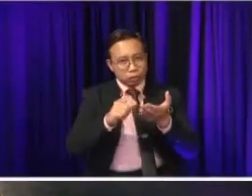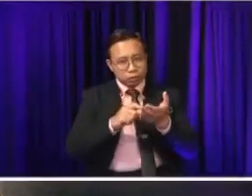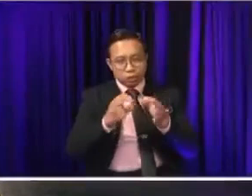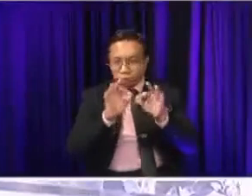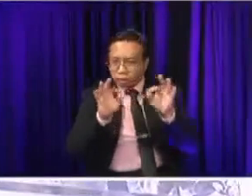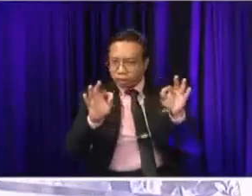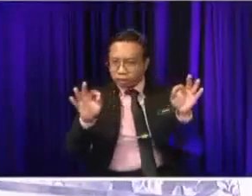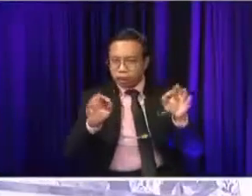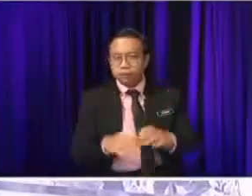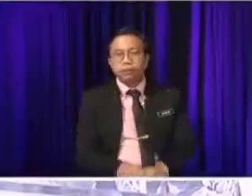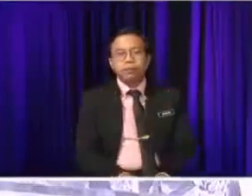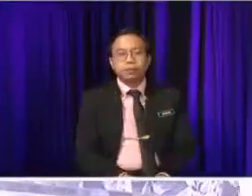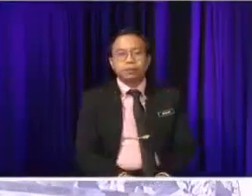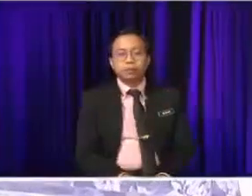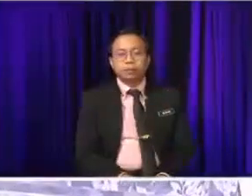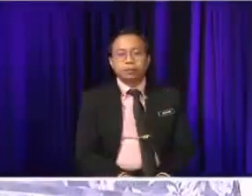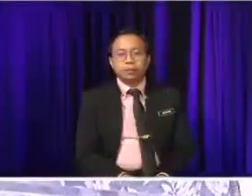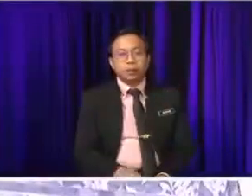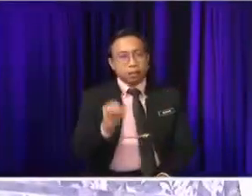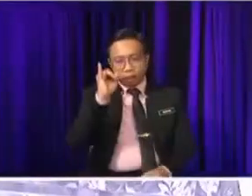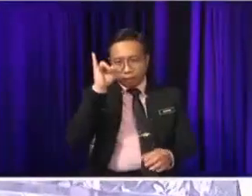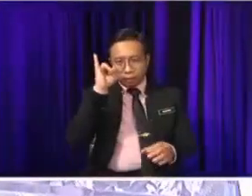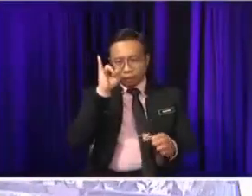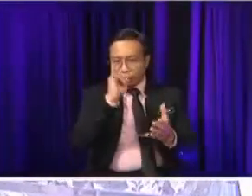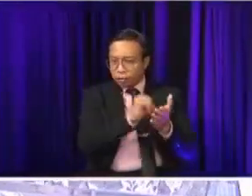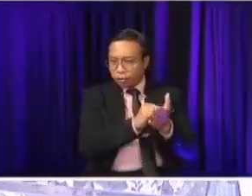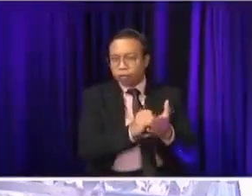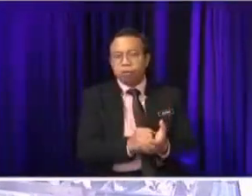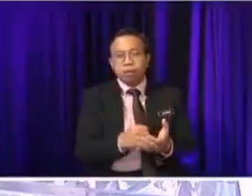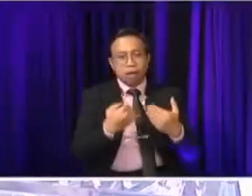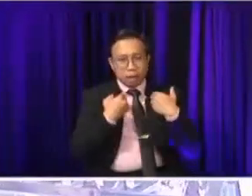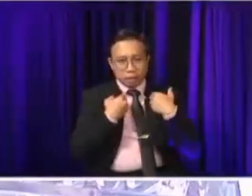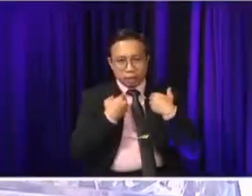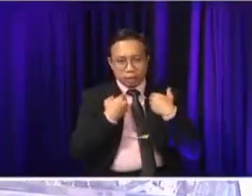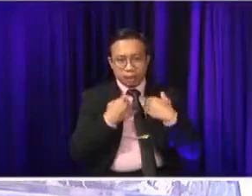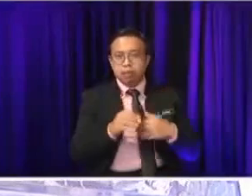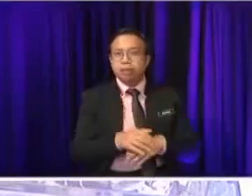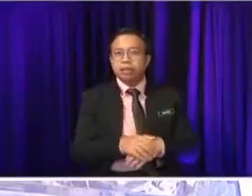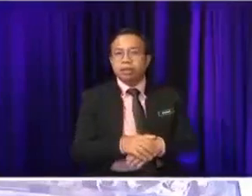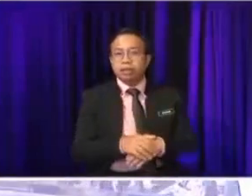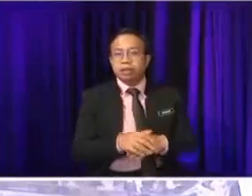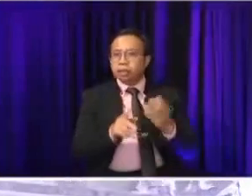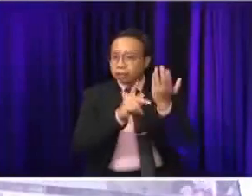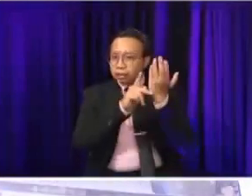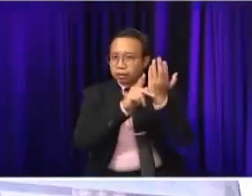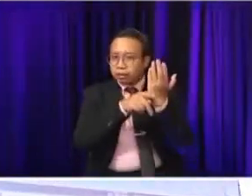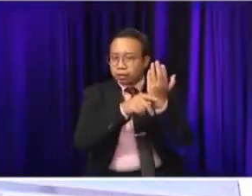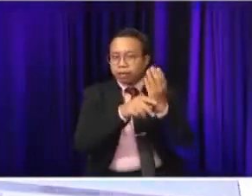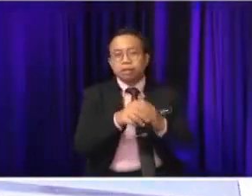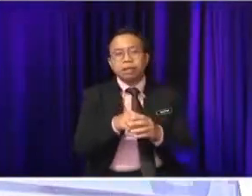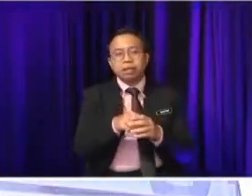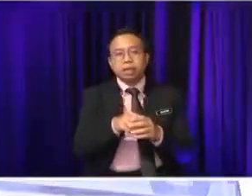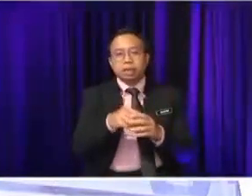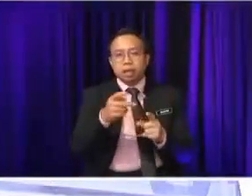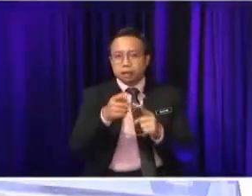image dan juga dia ada kesan khas contoh yang kesan khas